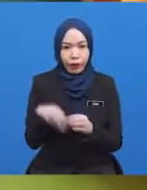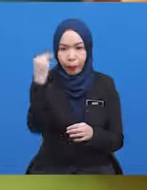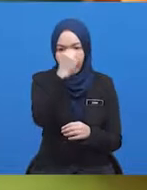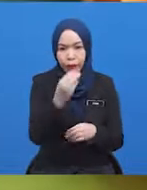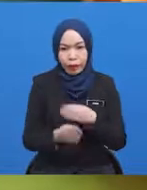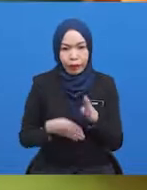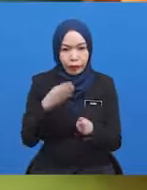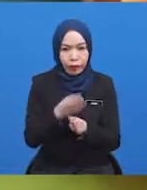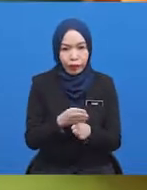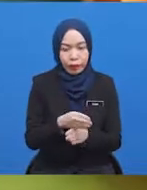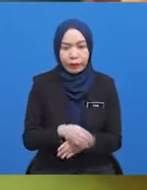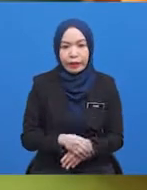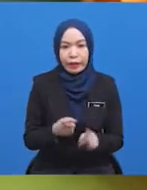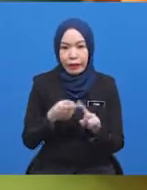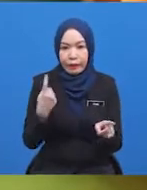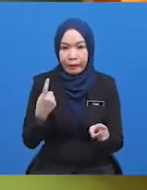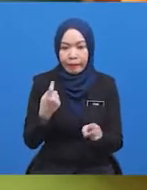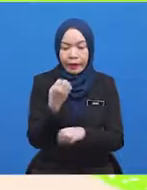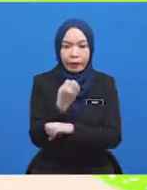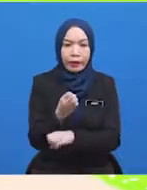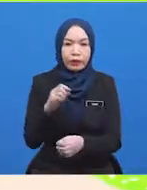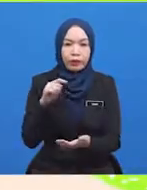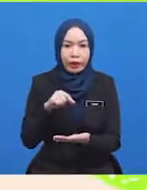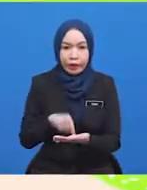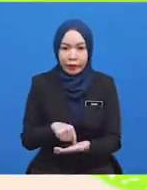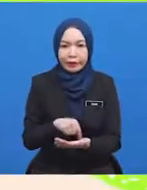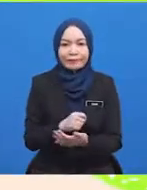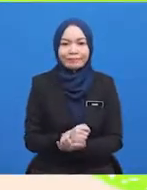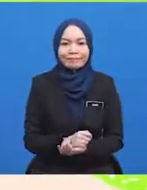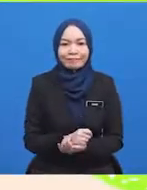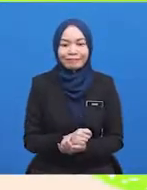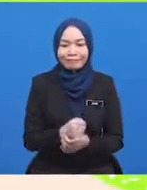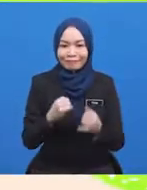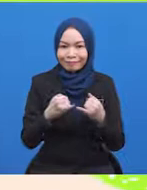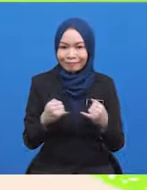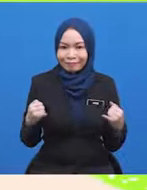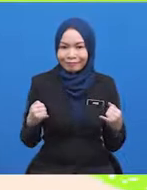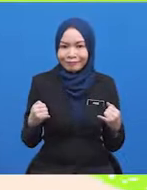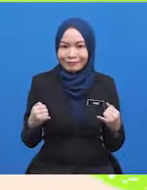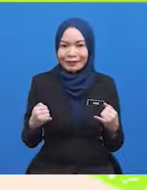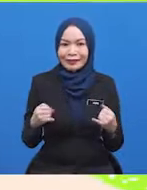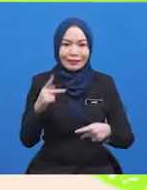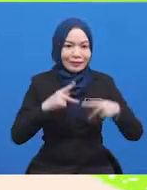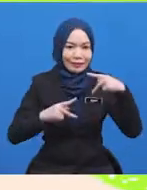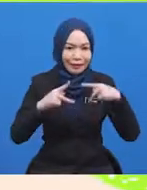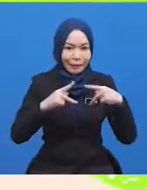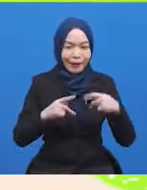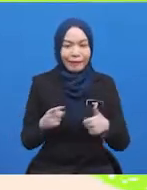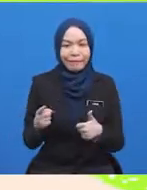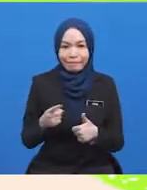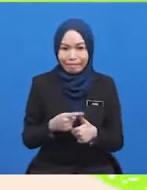terhasil daripada batuan berkenaan. Batuan enapan jenis kimia terbahagi kepada